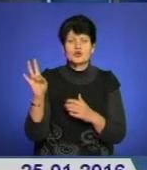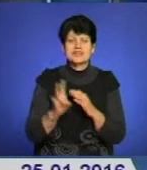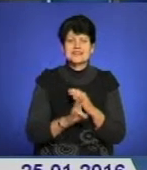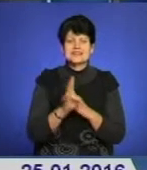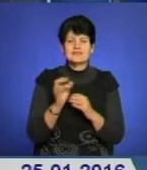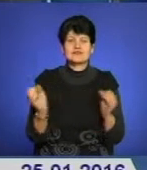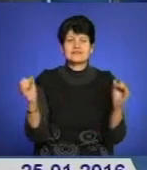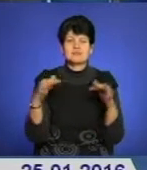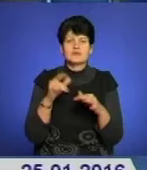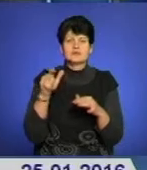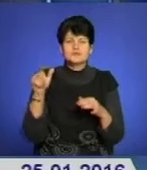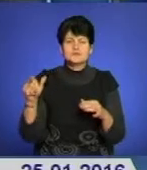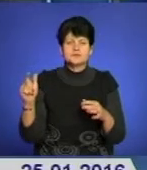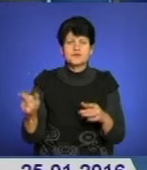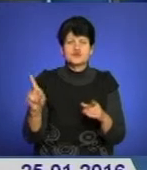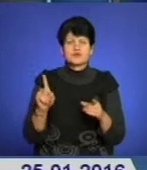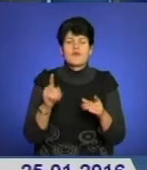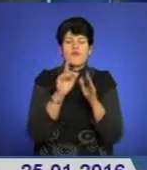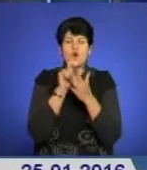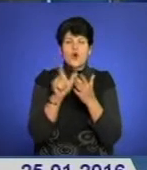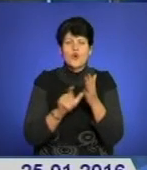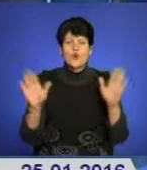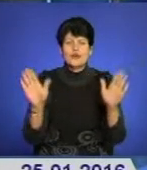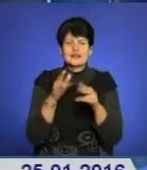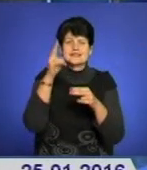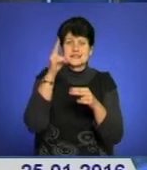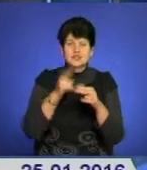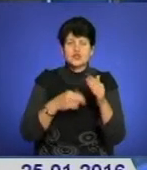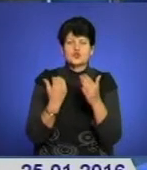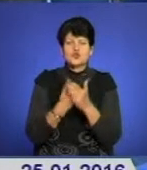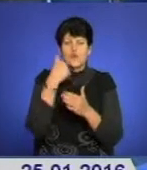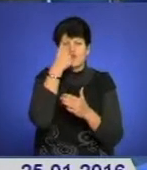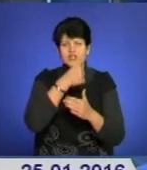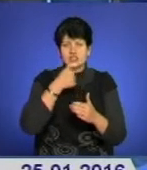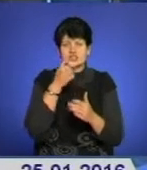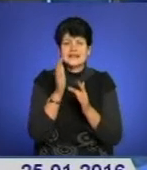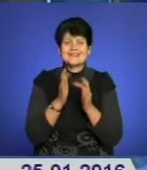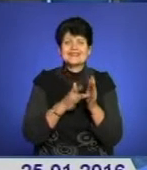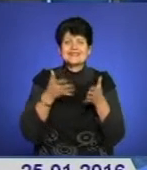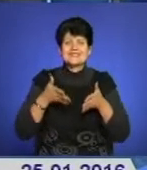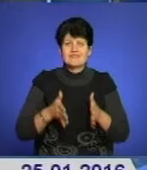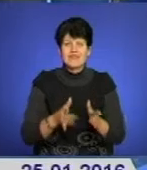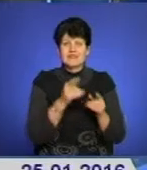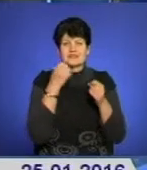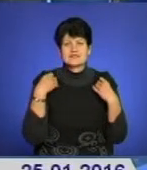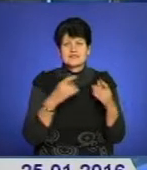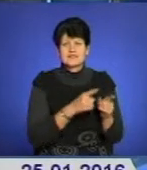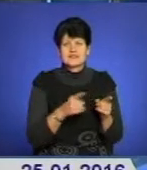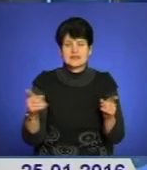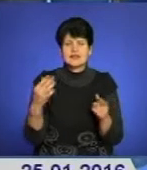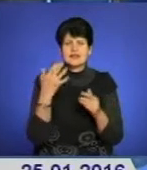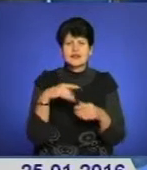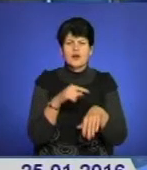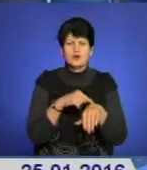краян, аби у колядках, щедрівках з вертепом і маланкою завершити новорічно-різдвяний цикл. Протягом кількох годин у Палаці культури «Березіль»,